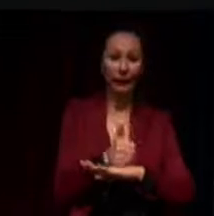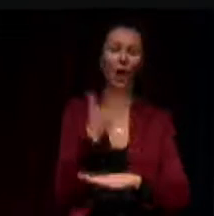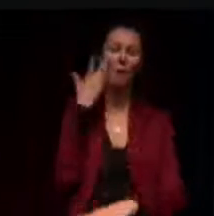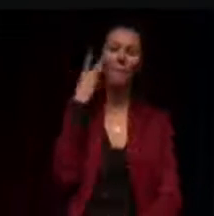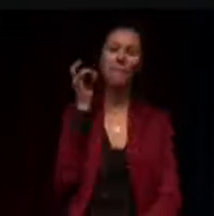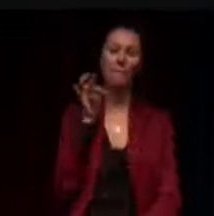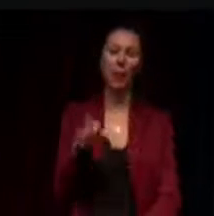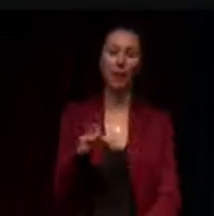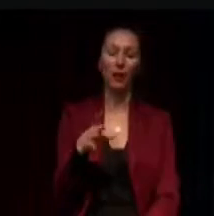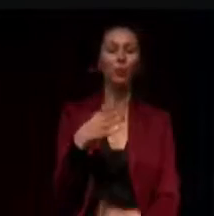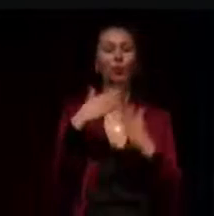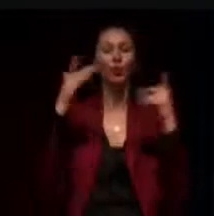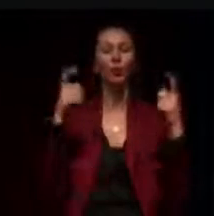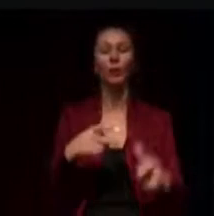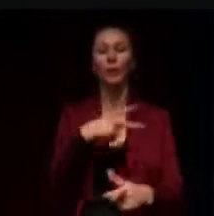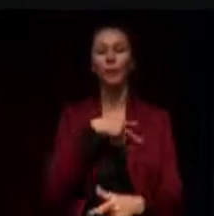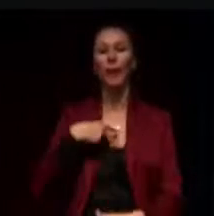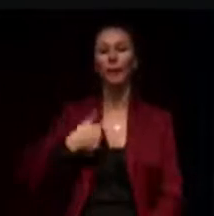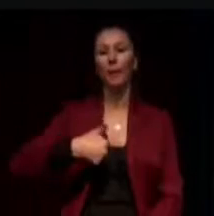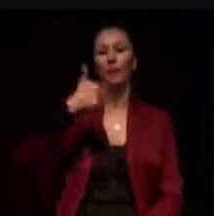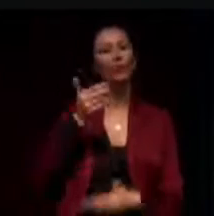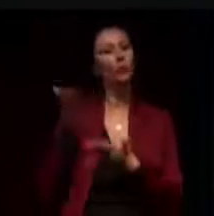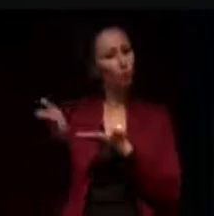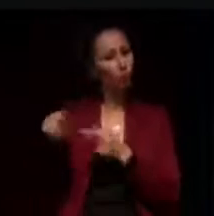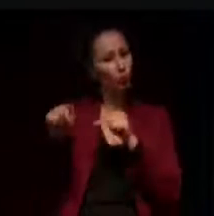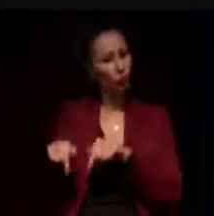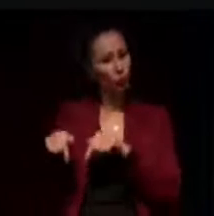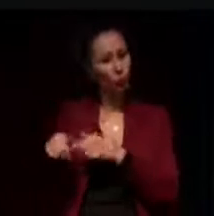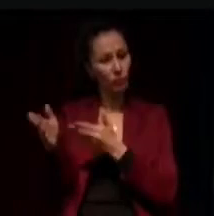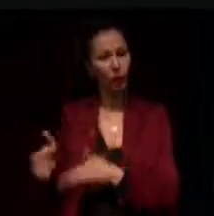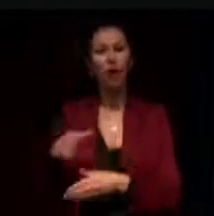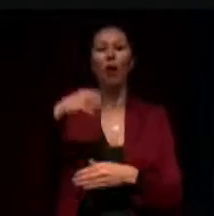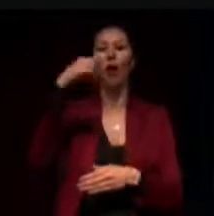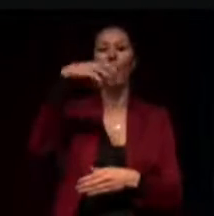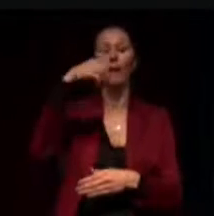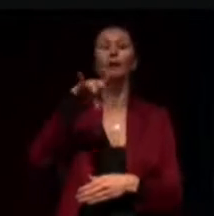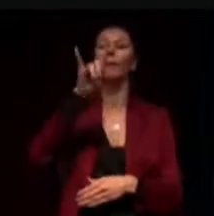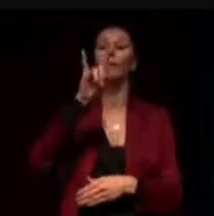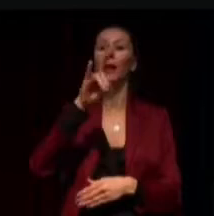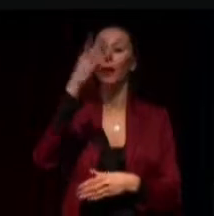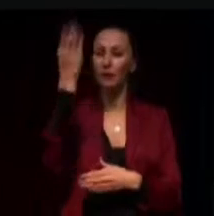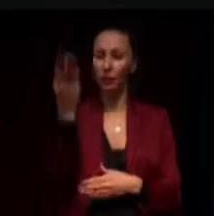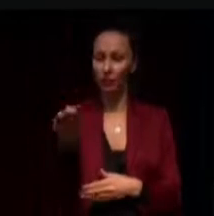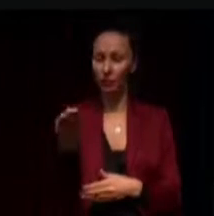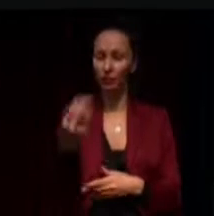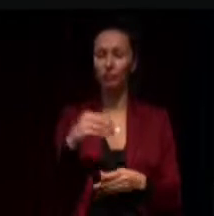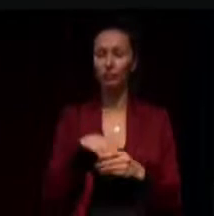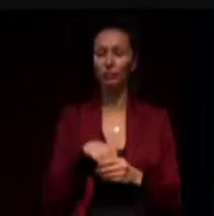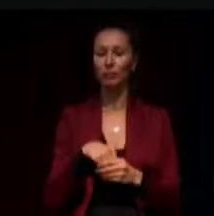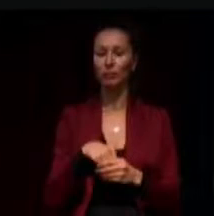belli. Büyükşehir Belediye Başkanımız burada. Burada AK Parti, Milliyetçi Hareket Partisi,